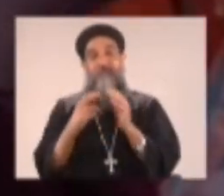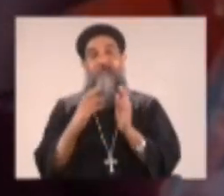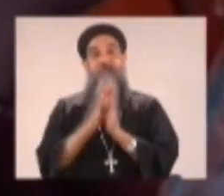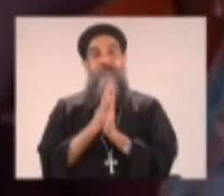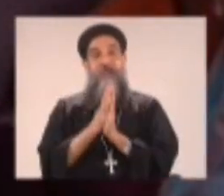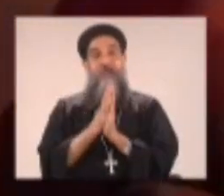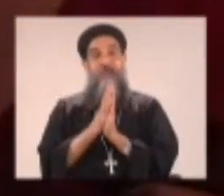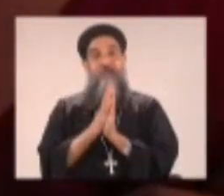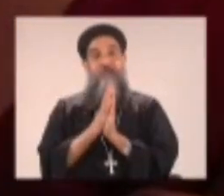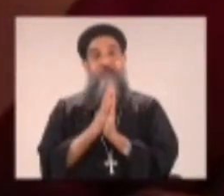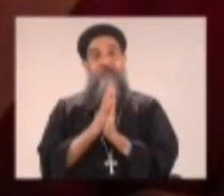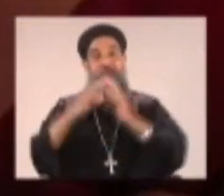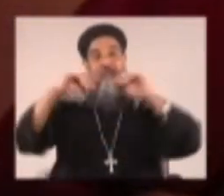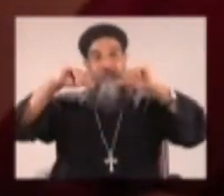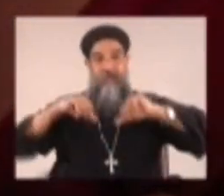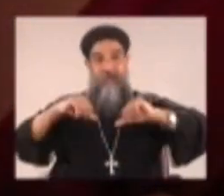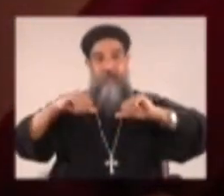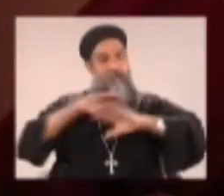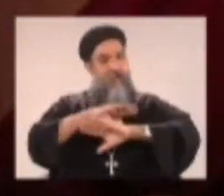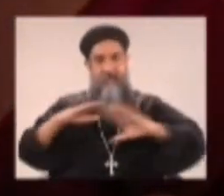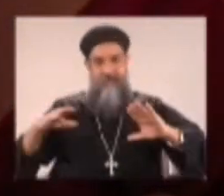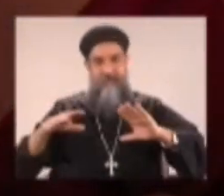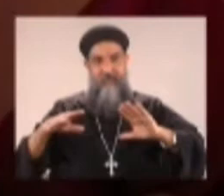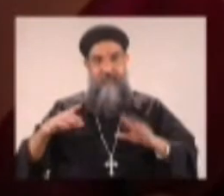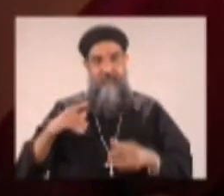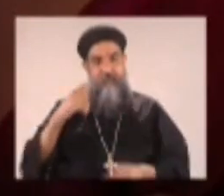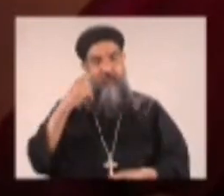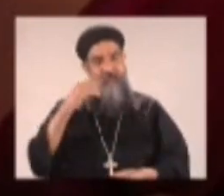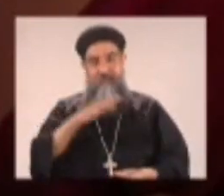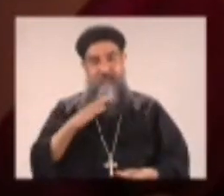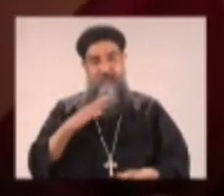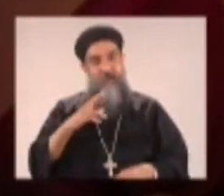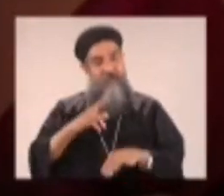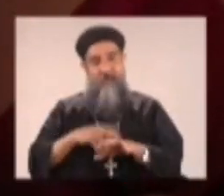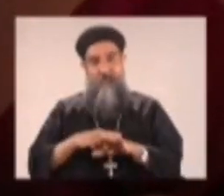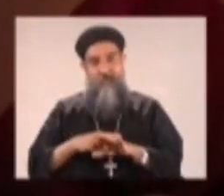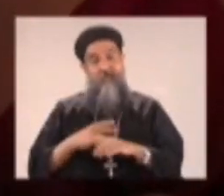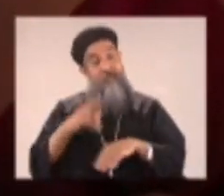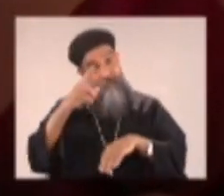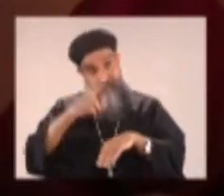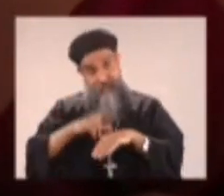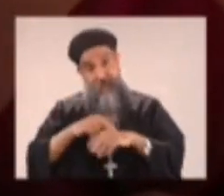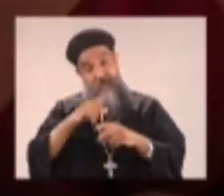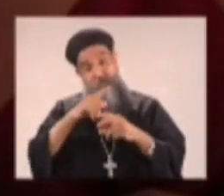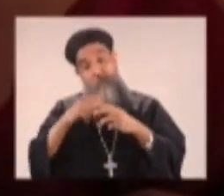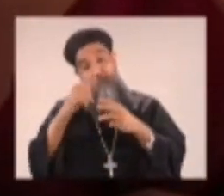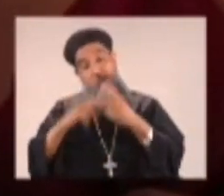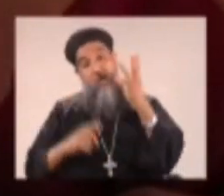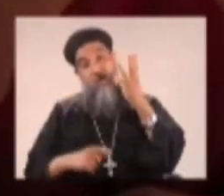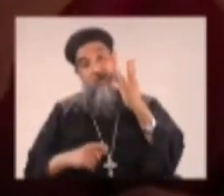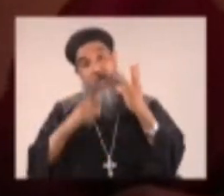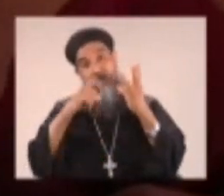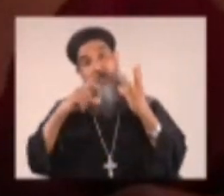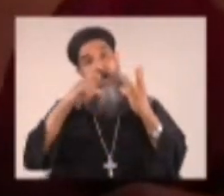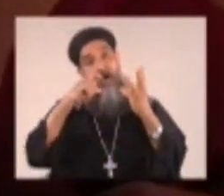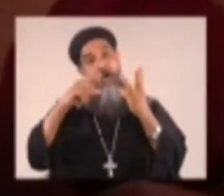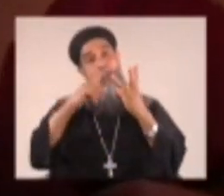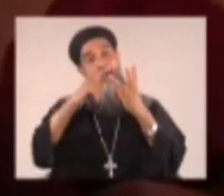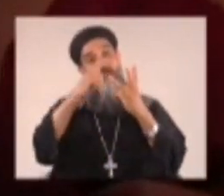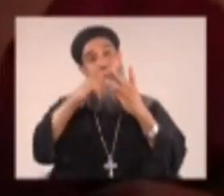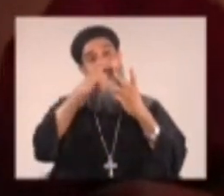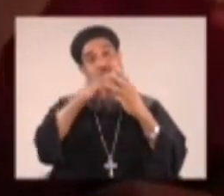صمويل، فقال له: ارجع سريرك ونام تاني، ولما تسمع حد بينادي